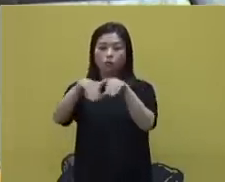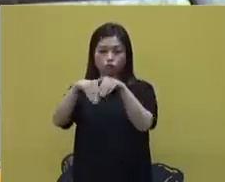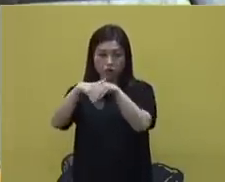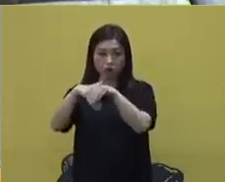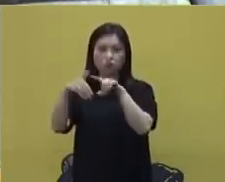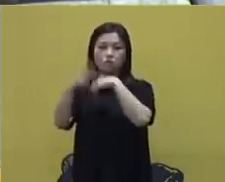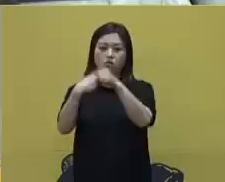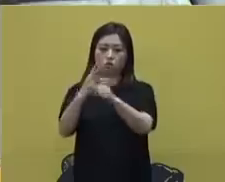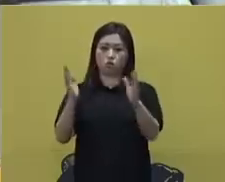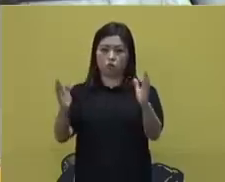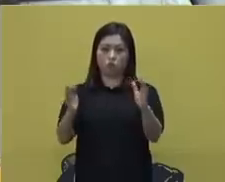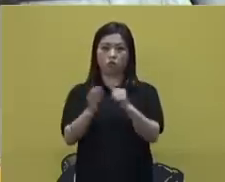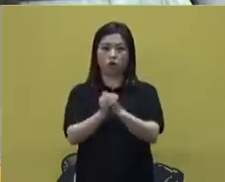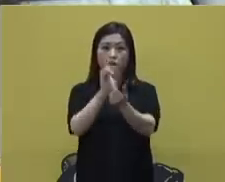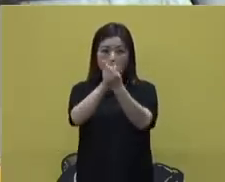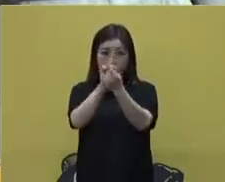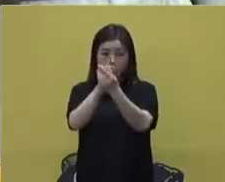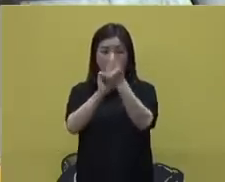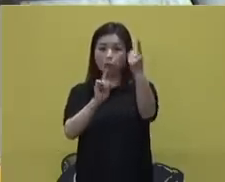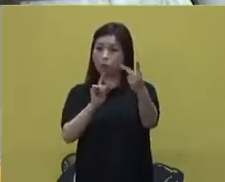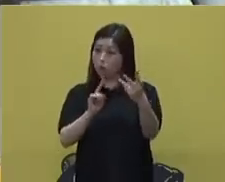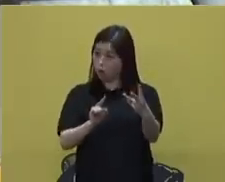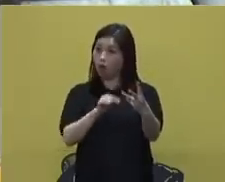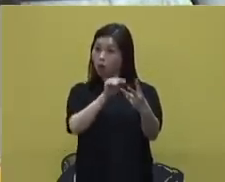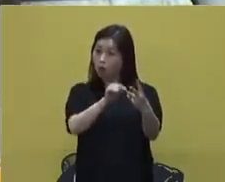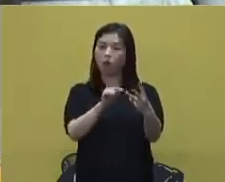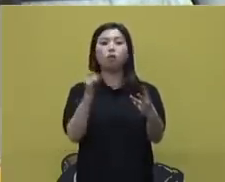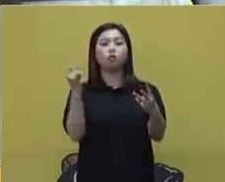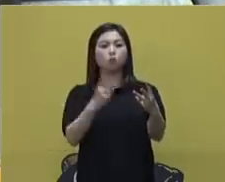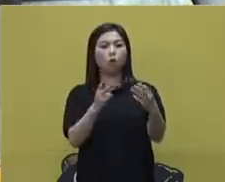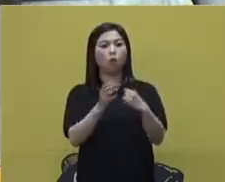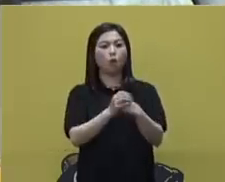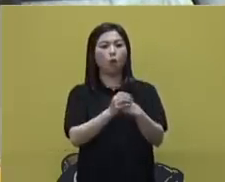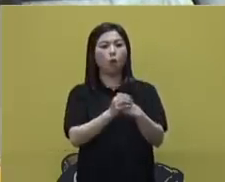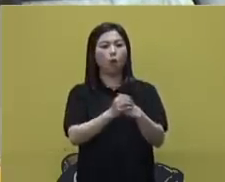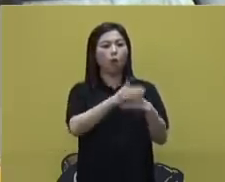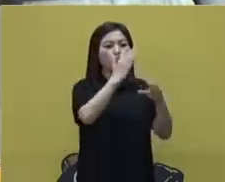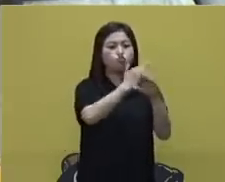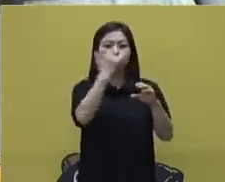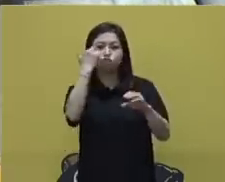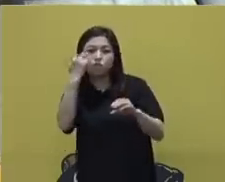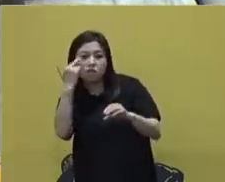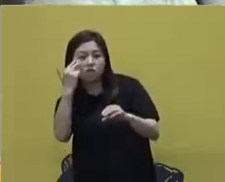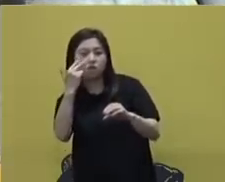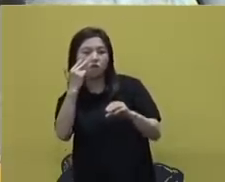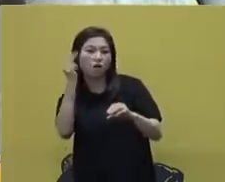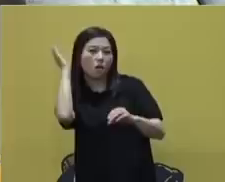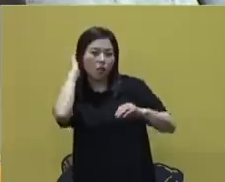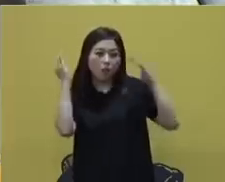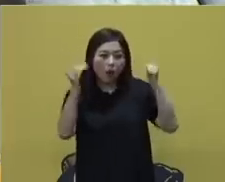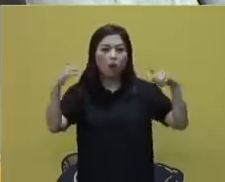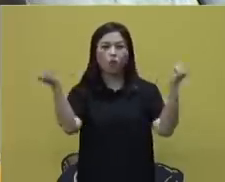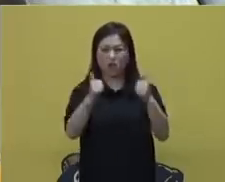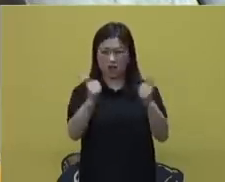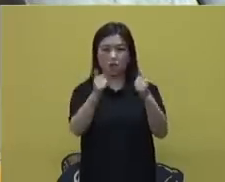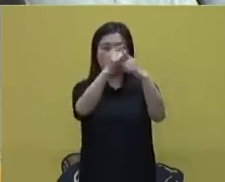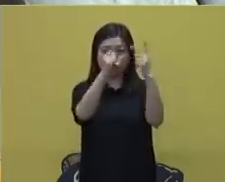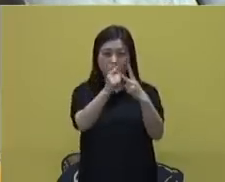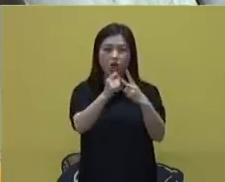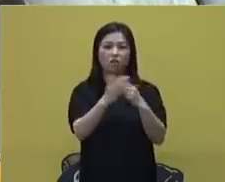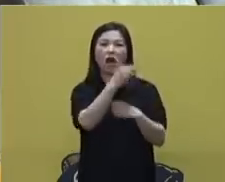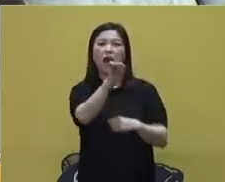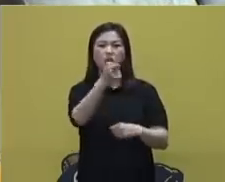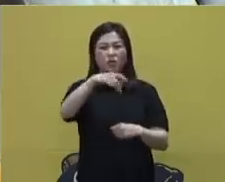무려 2년 동안에 3번을 만나셨어요. 그리고 역사적인 북미정상회담은 무려 2번이나 있었는데 물론 이제 하노이를 저희가 결례라고 표현을